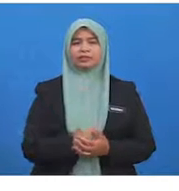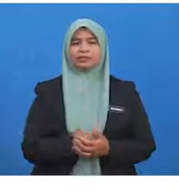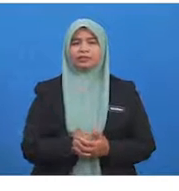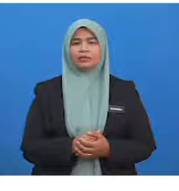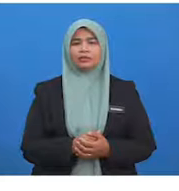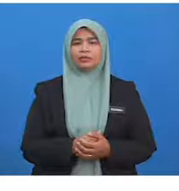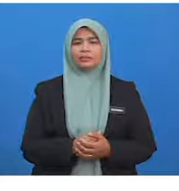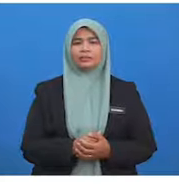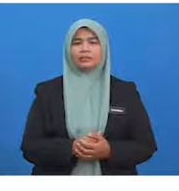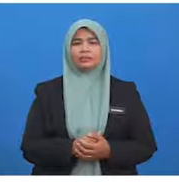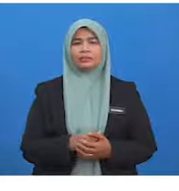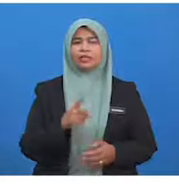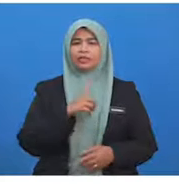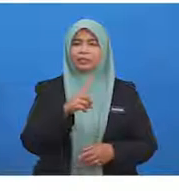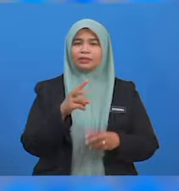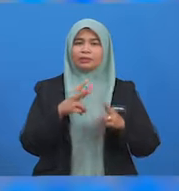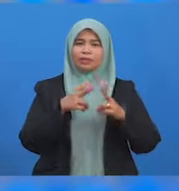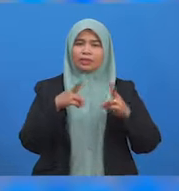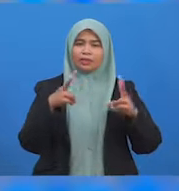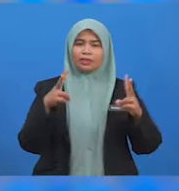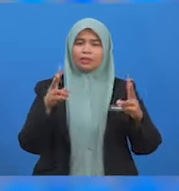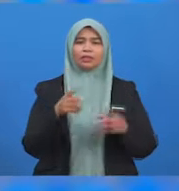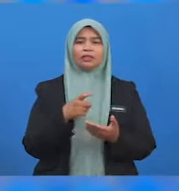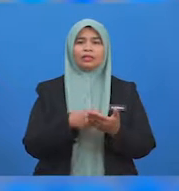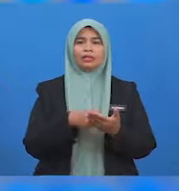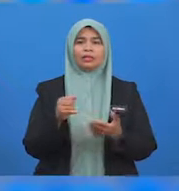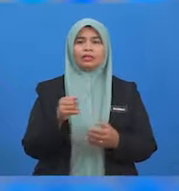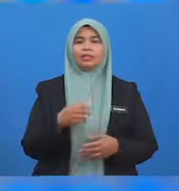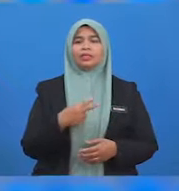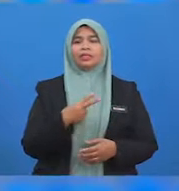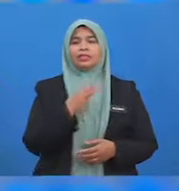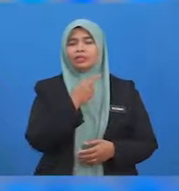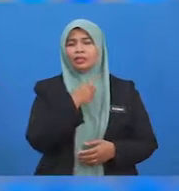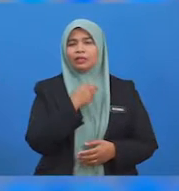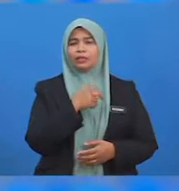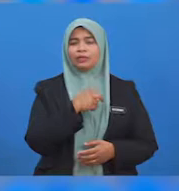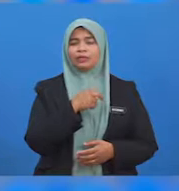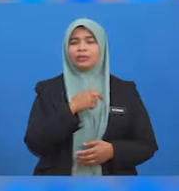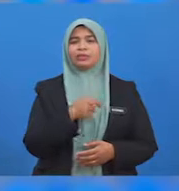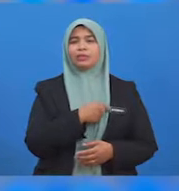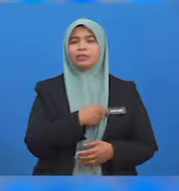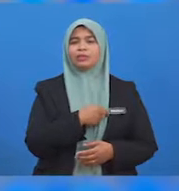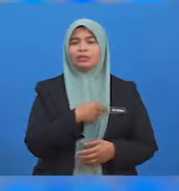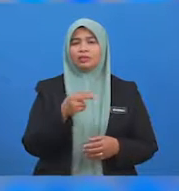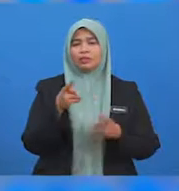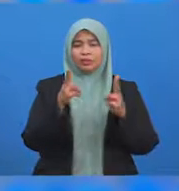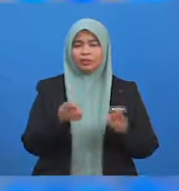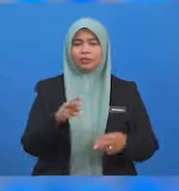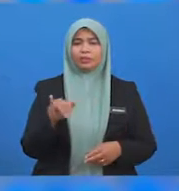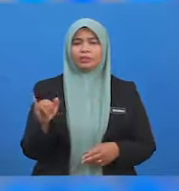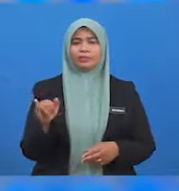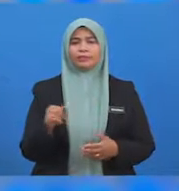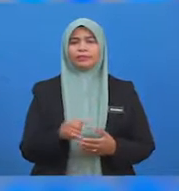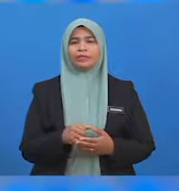sebab Islam. Islam sangat menghargai nyawa umatnya. maka kehilangan nyawanya